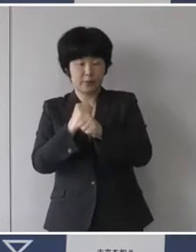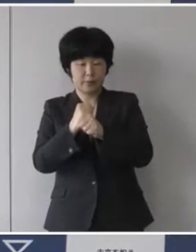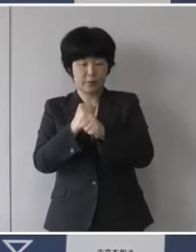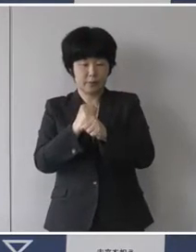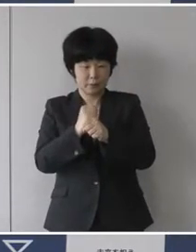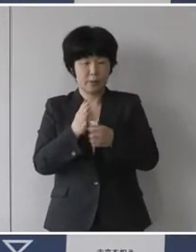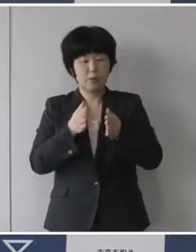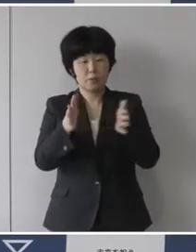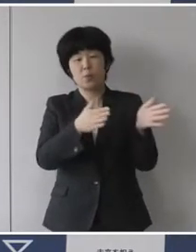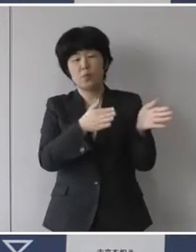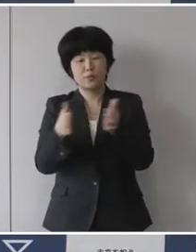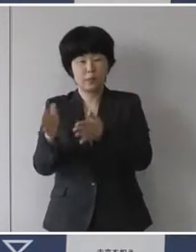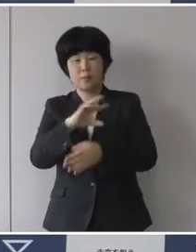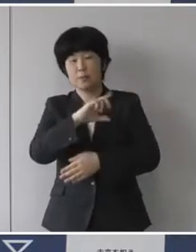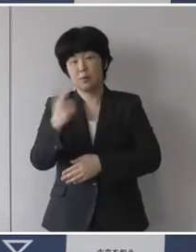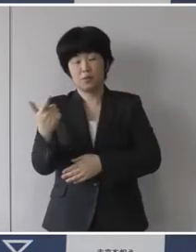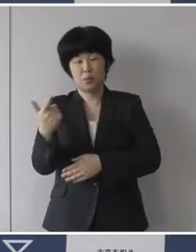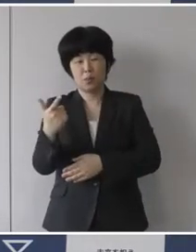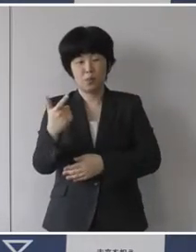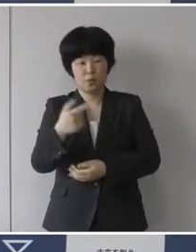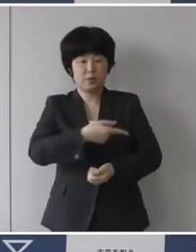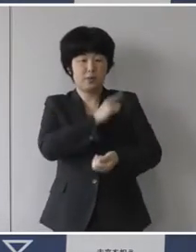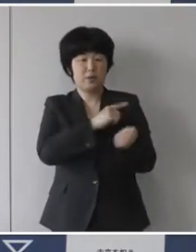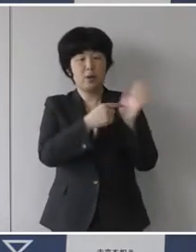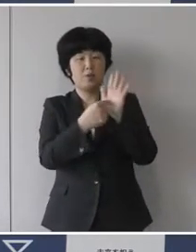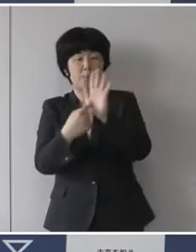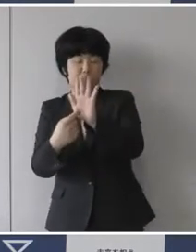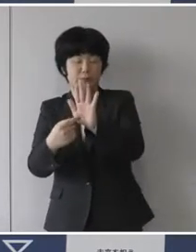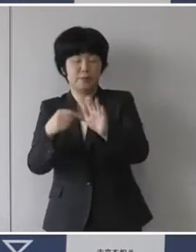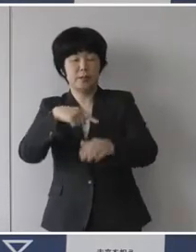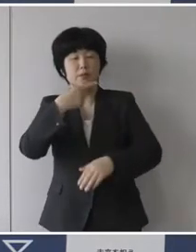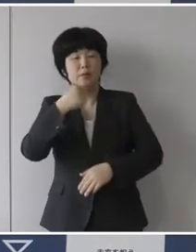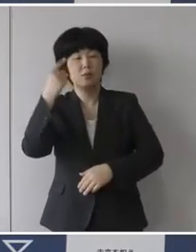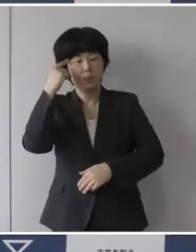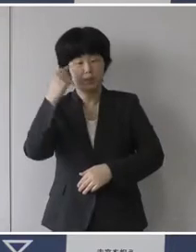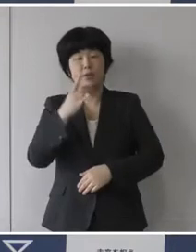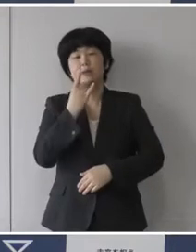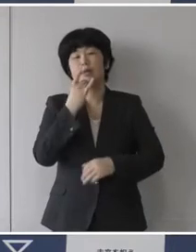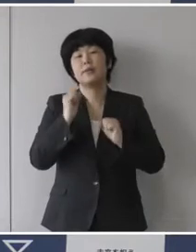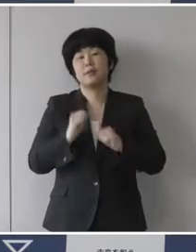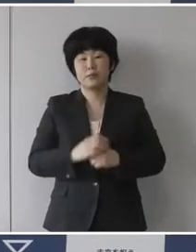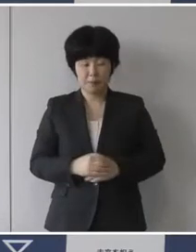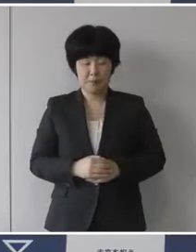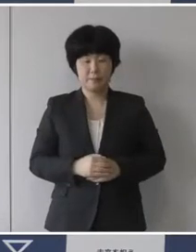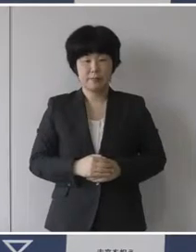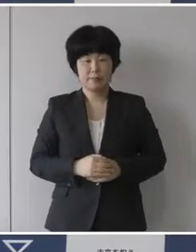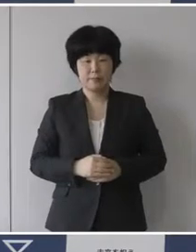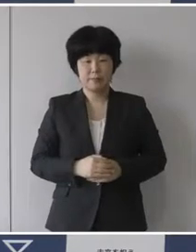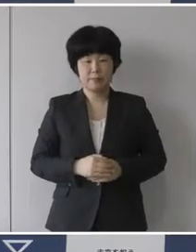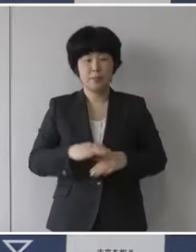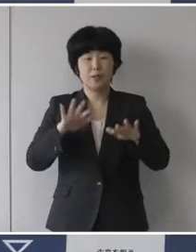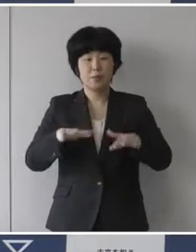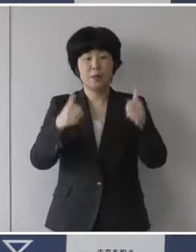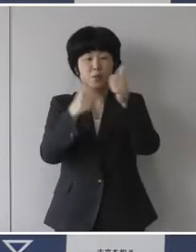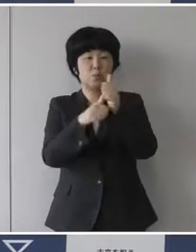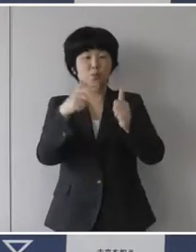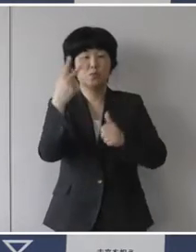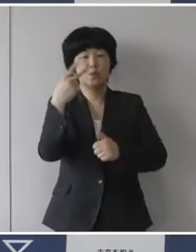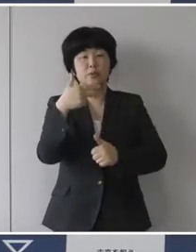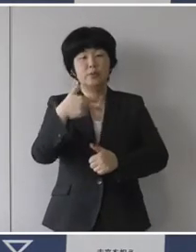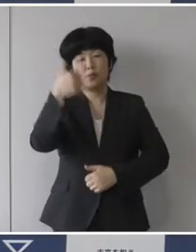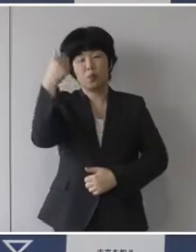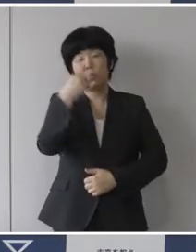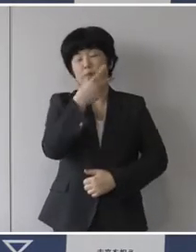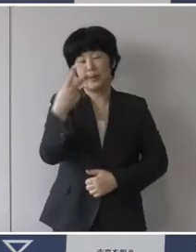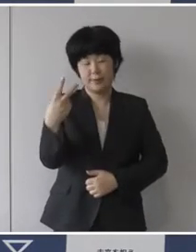盤整備にも力を発揮していただきたいなと大変期待をしております。これで副市長が2人という体制になり